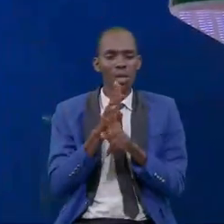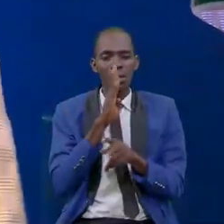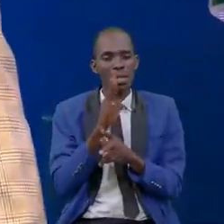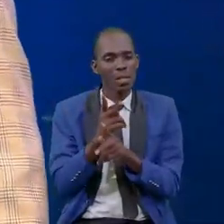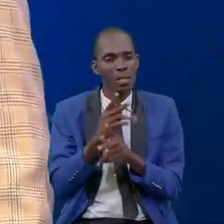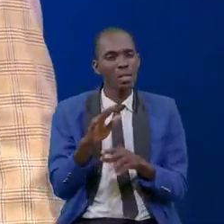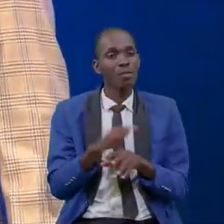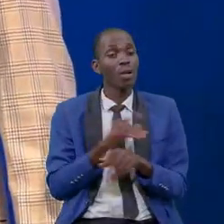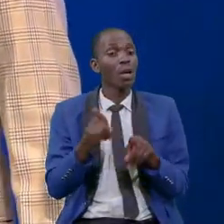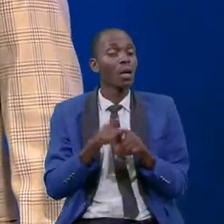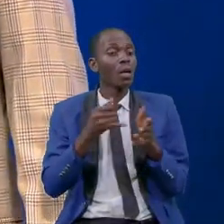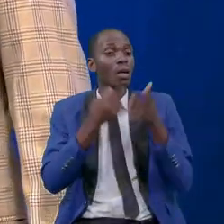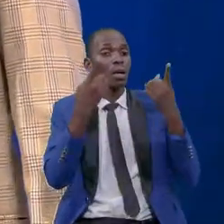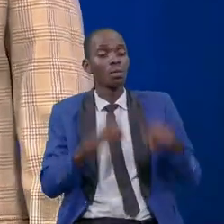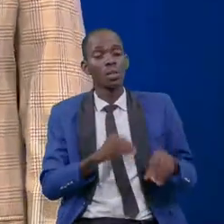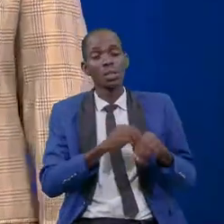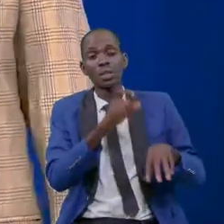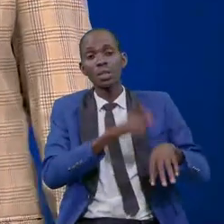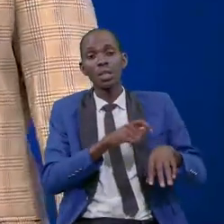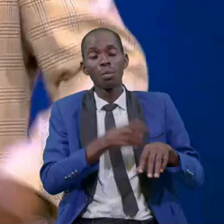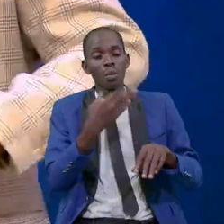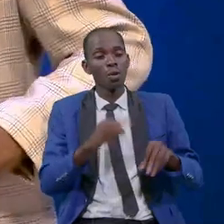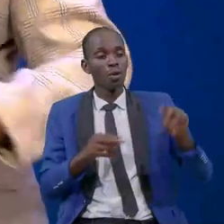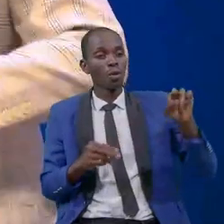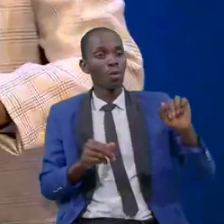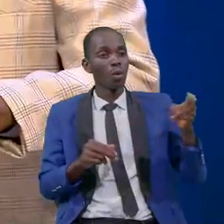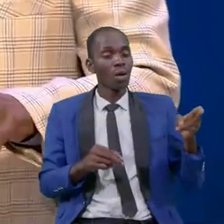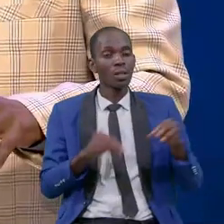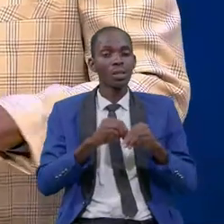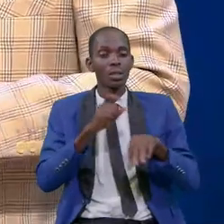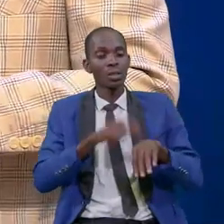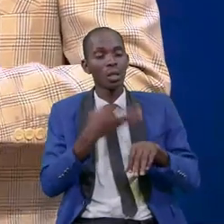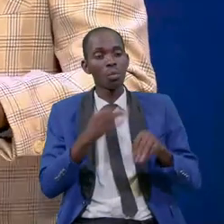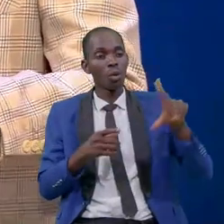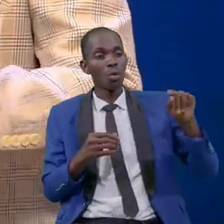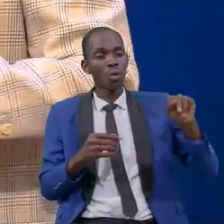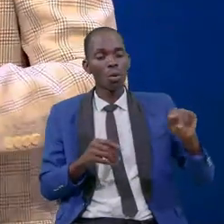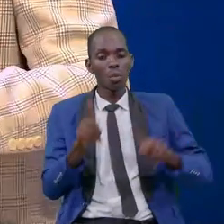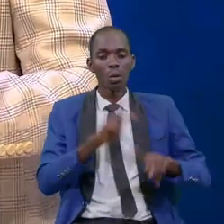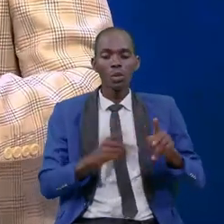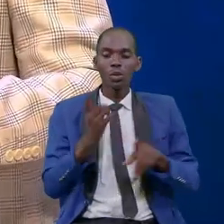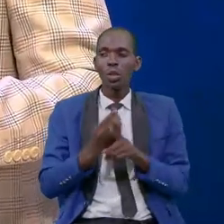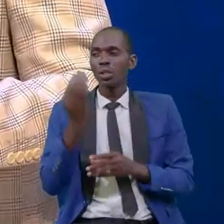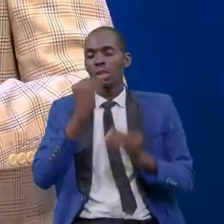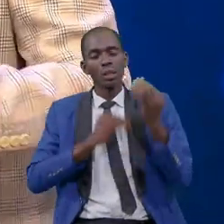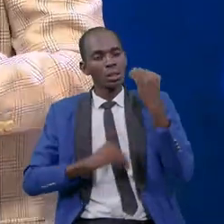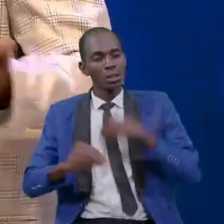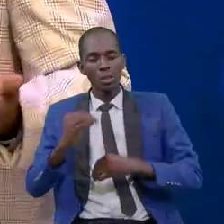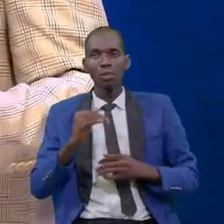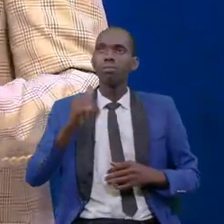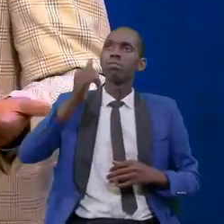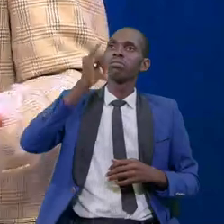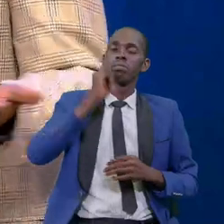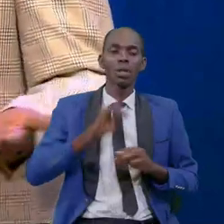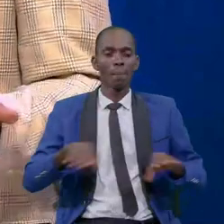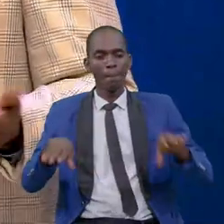sûr, certain, il viendra. Comme c'était au temps de Noé, au temps de Lot, il mangeait, buvait,